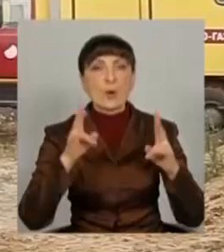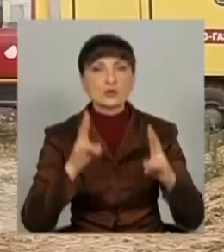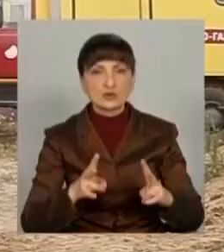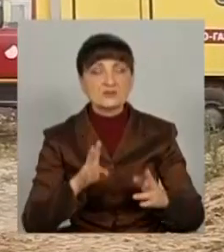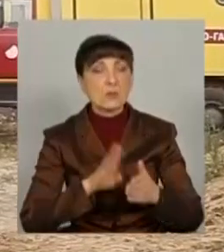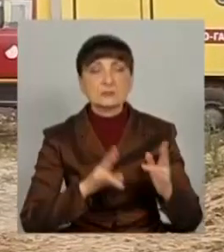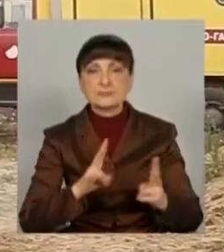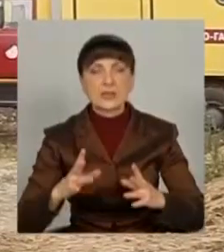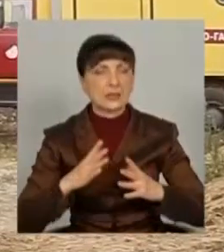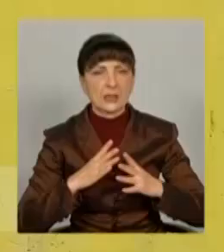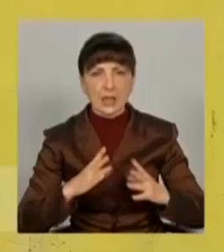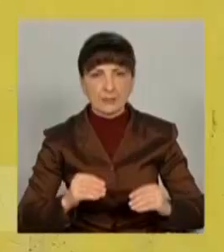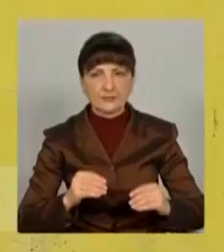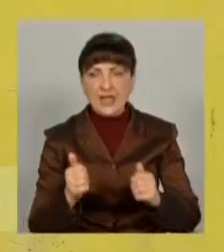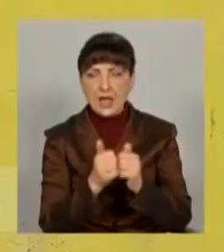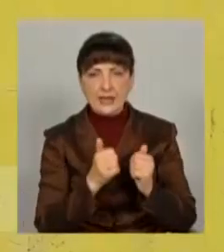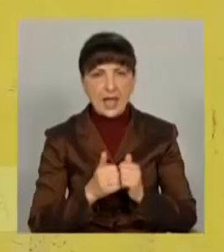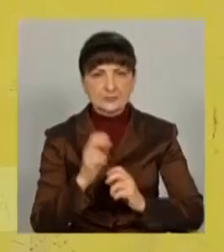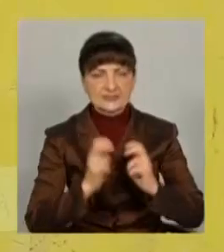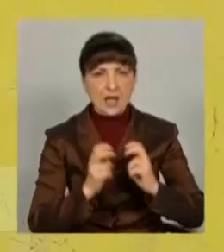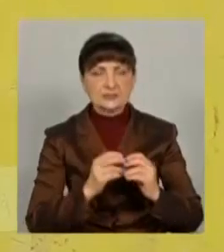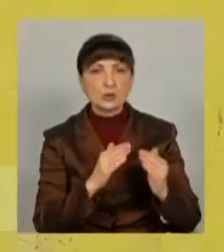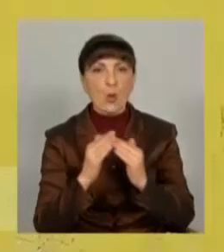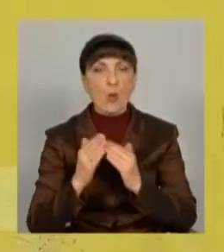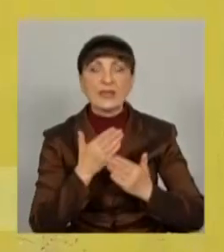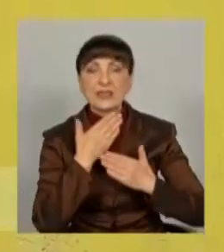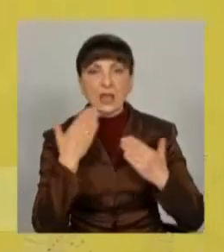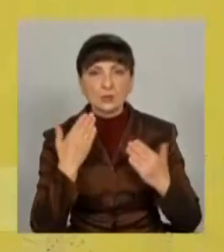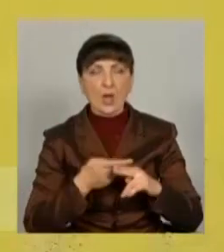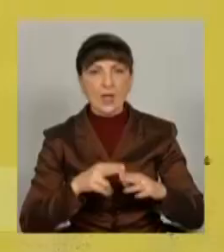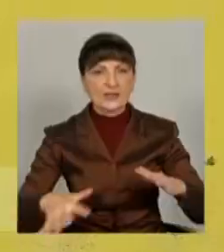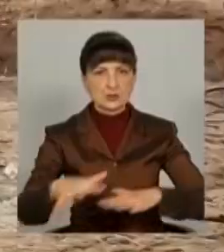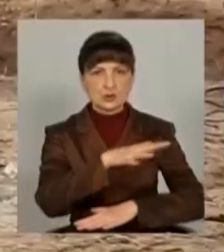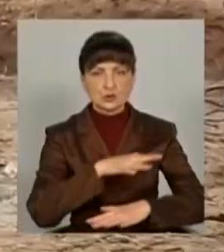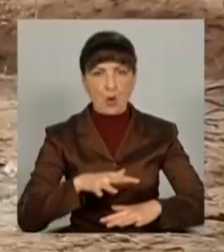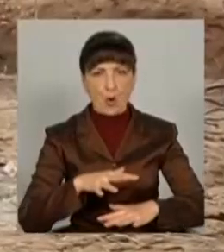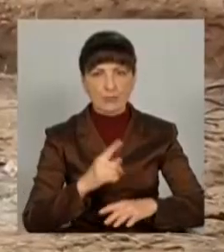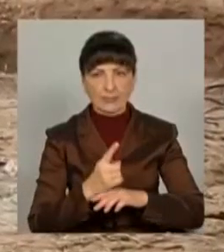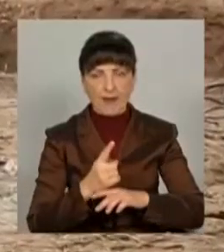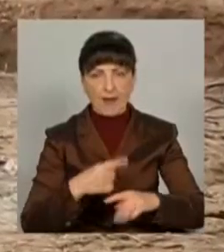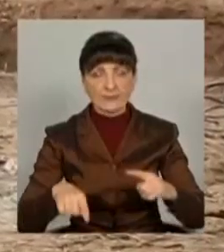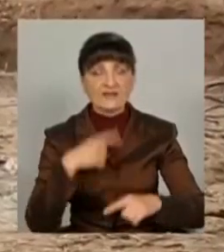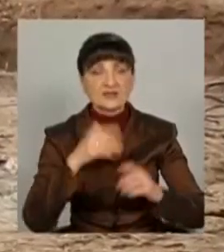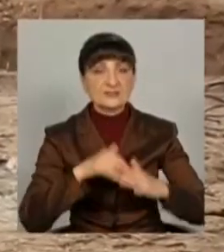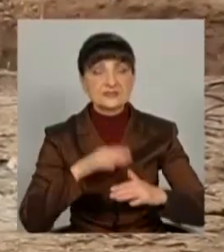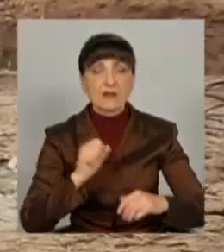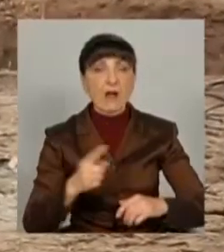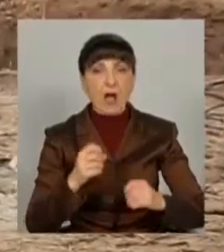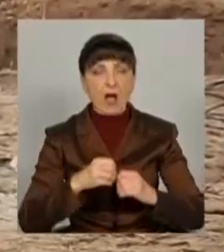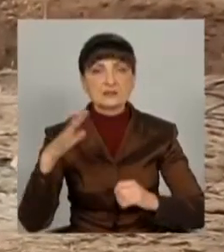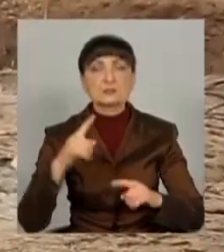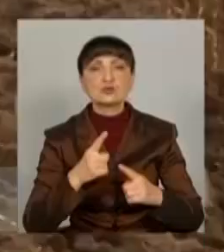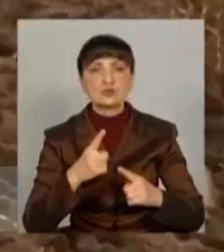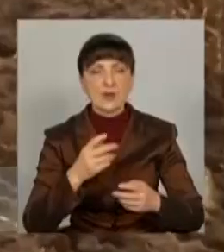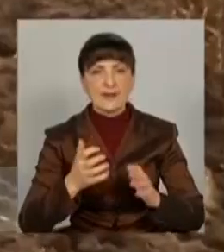без жертв и пострадавших. Рядом со станцией жилых домов нет. Это охранная зона. Как теперь объясняют специалисты, утечка газа произошла